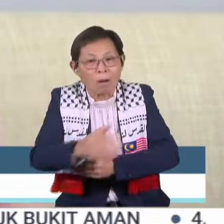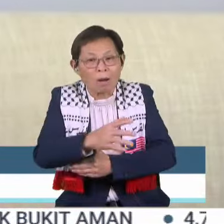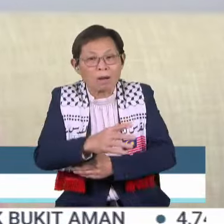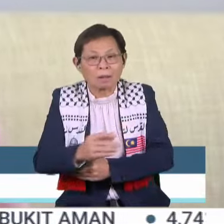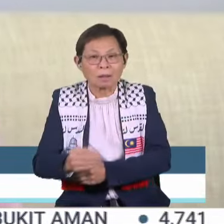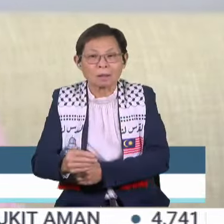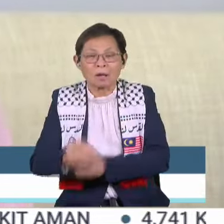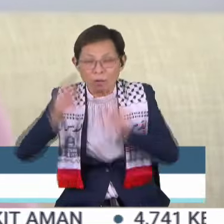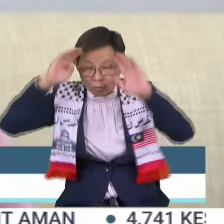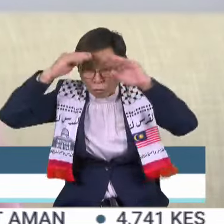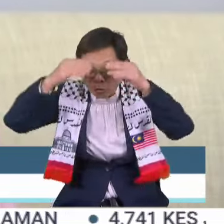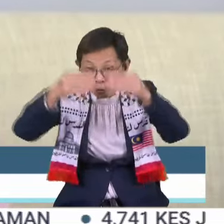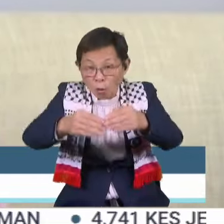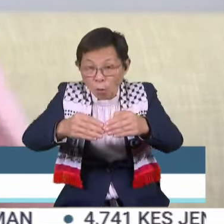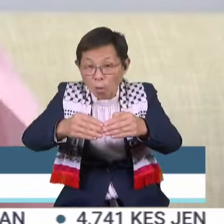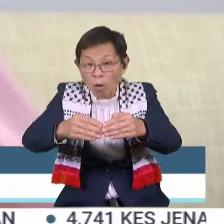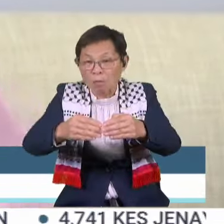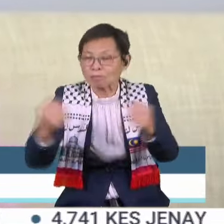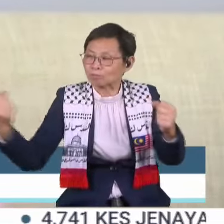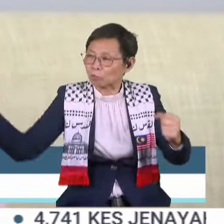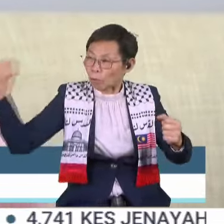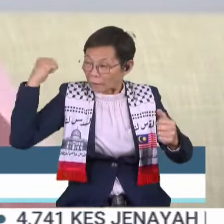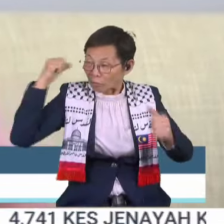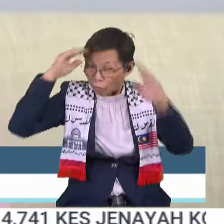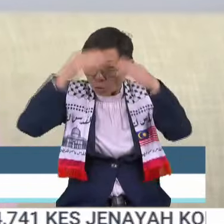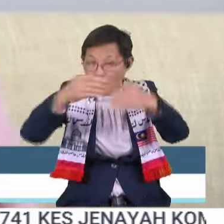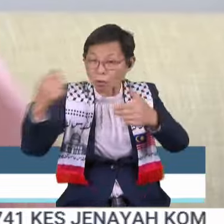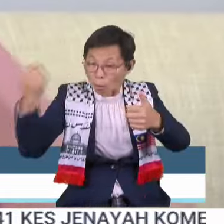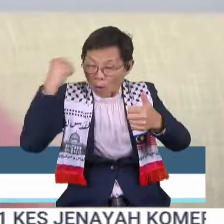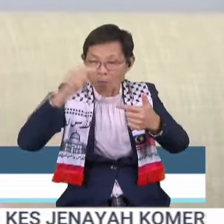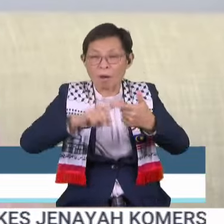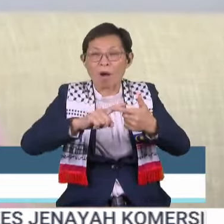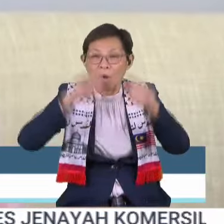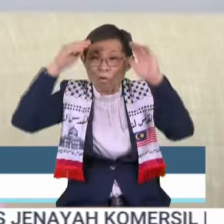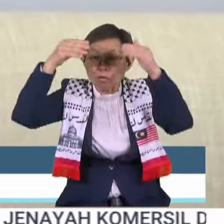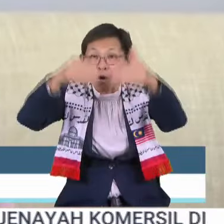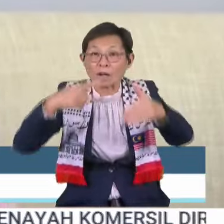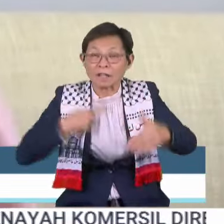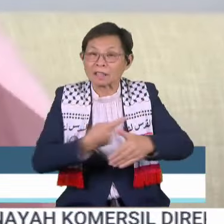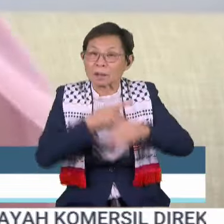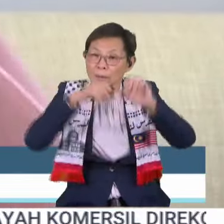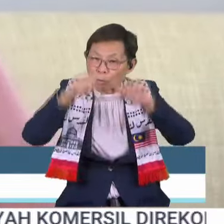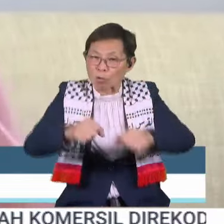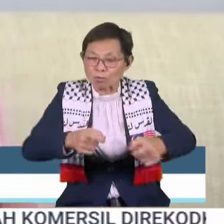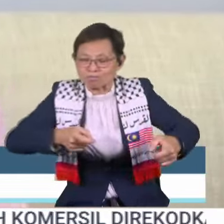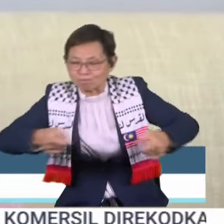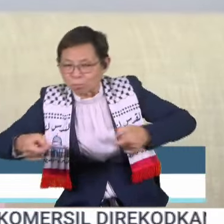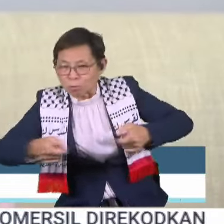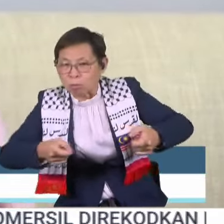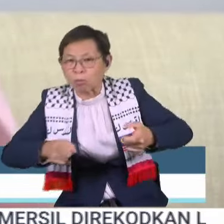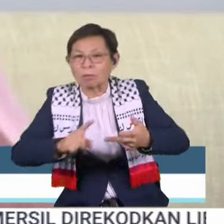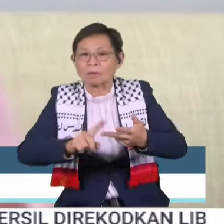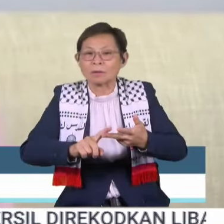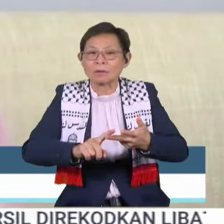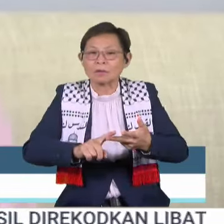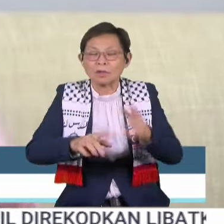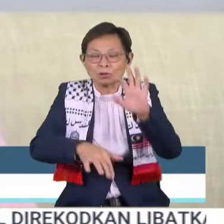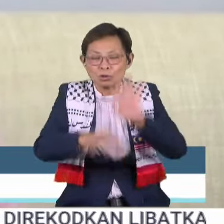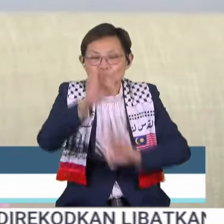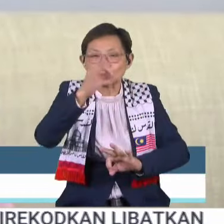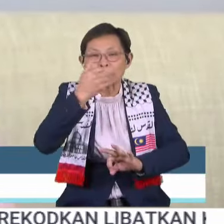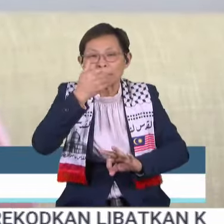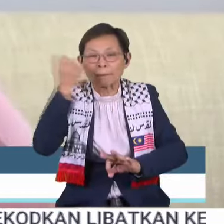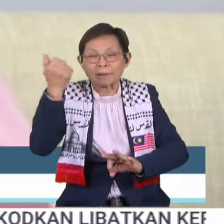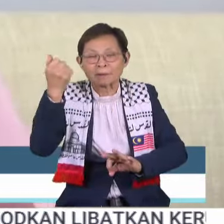perluent F kepada kekuatan fokus kepada apa yang kita mampu uruskanose